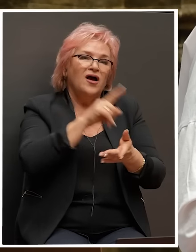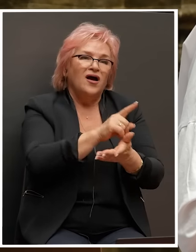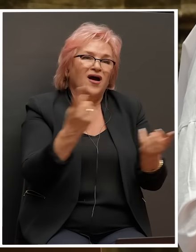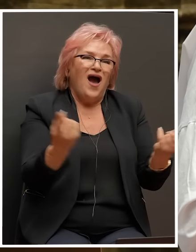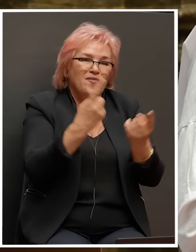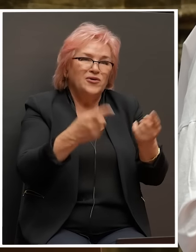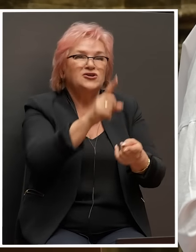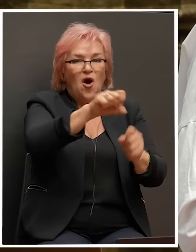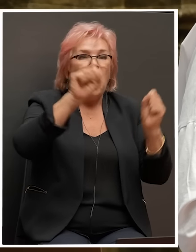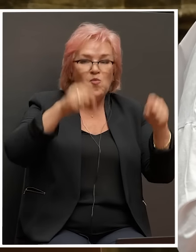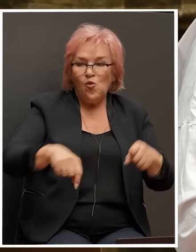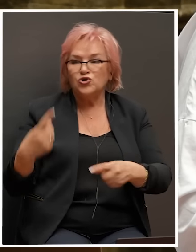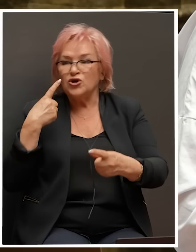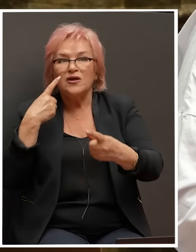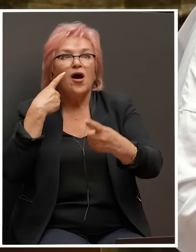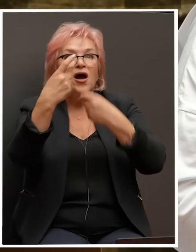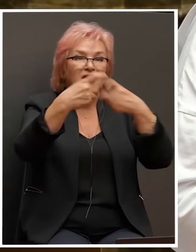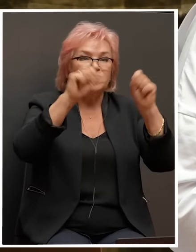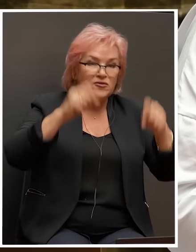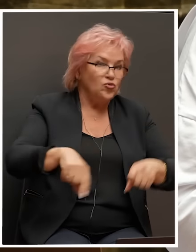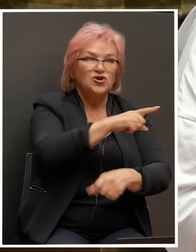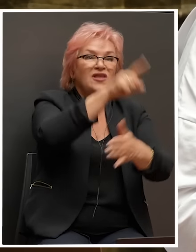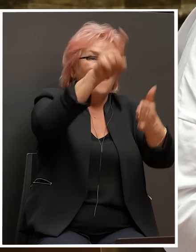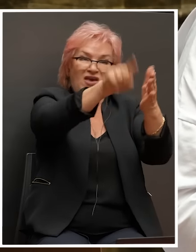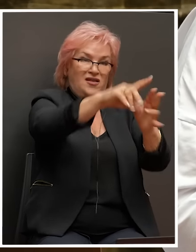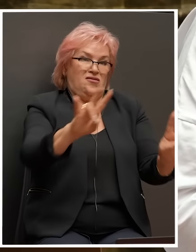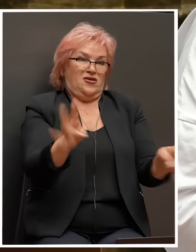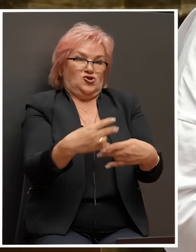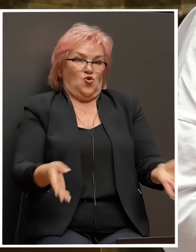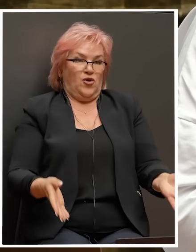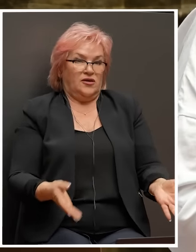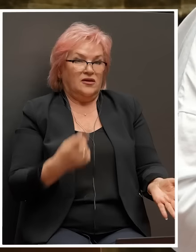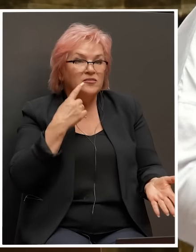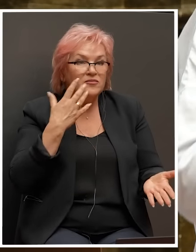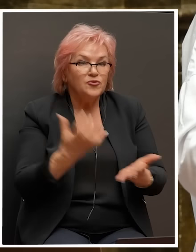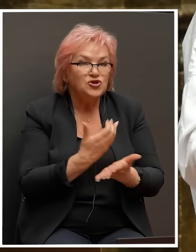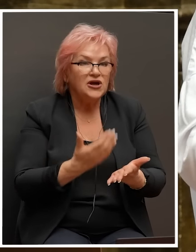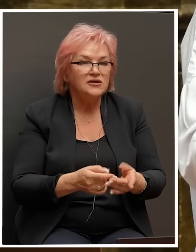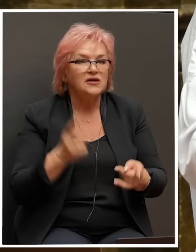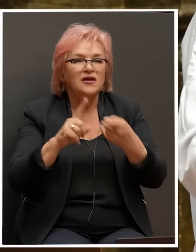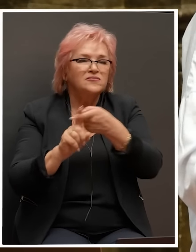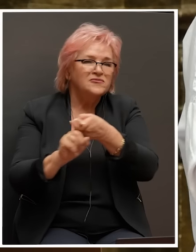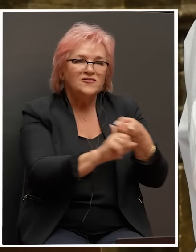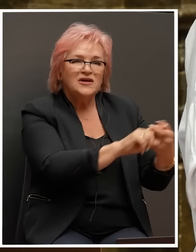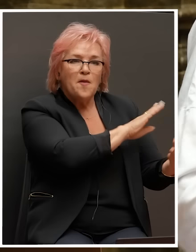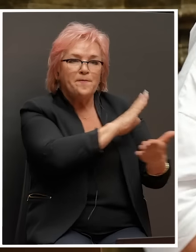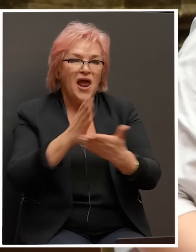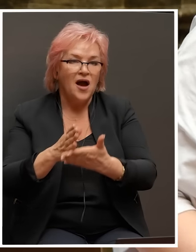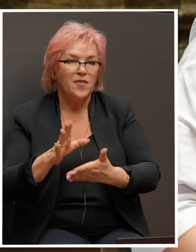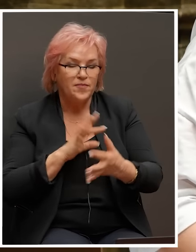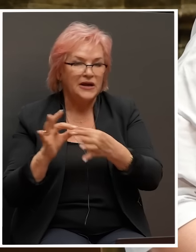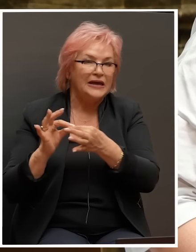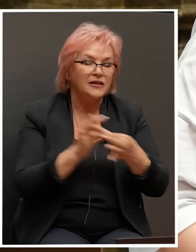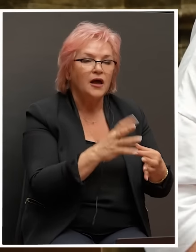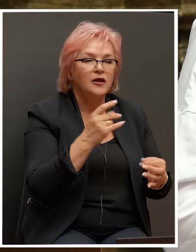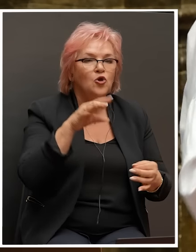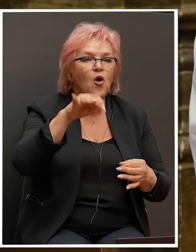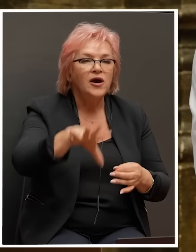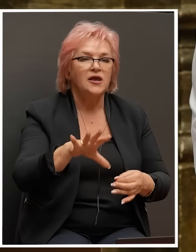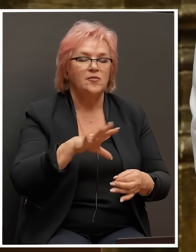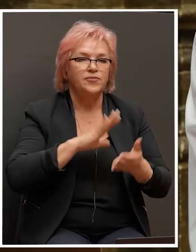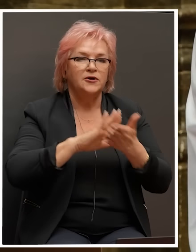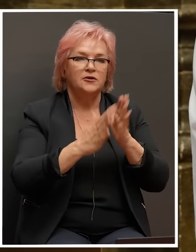себе позволить кому-то оскорблять, то, наверное, верить в него не стоит. Да? То есть, там взаимосвязь была прямая. Но в Риме существовал